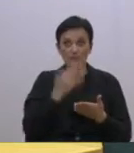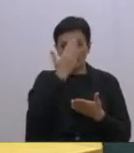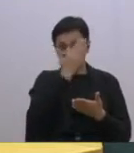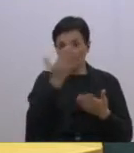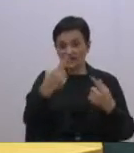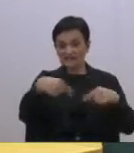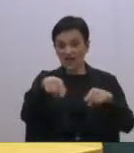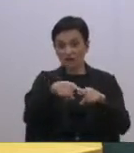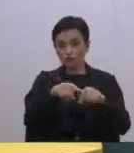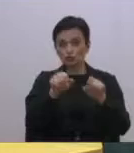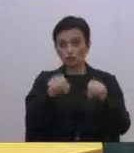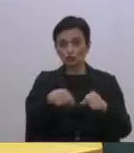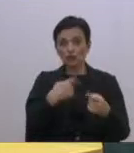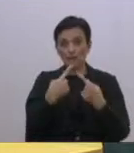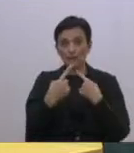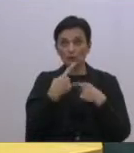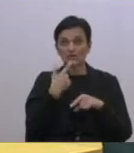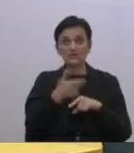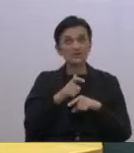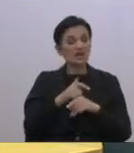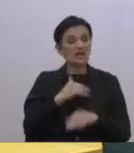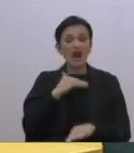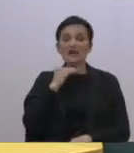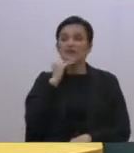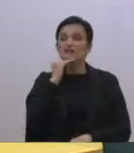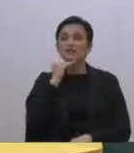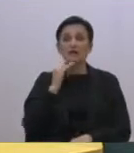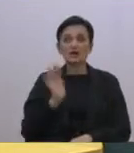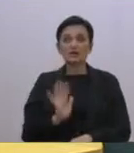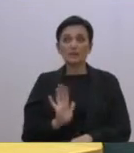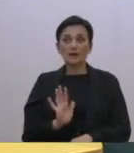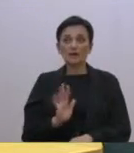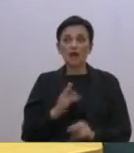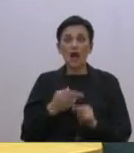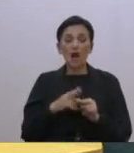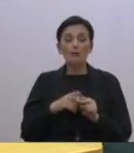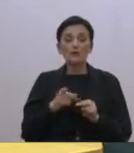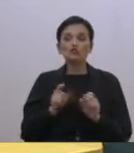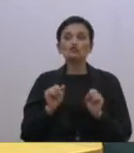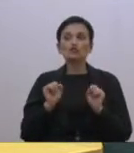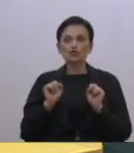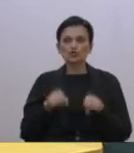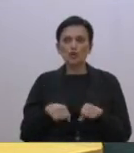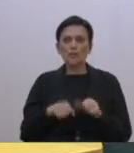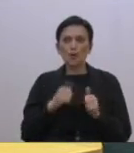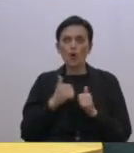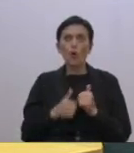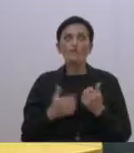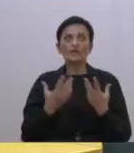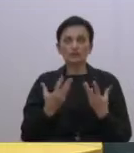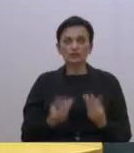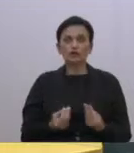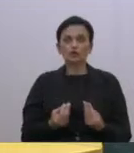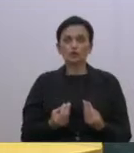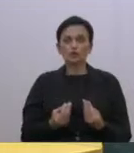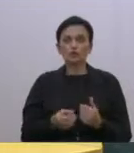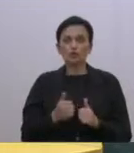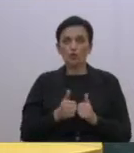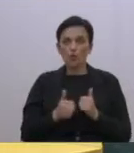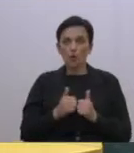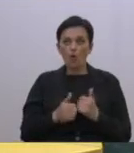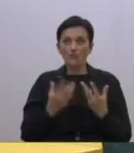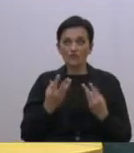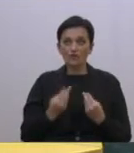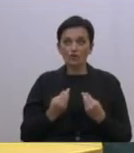საუბრის, ეს ძალიან არასაკმარისია. ამის შესაძლებლობა უნდა იყოს ყოველდღიურად, ყოველდღიურად